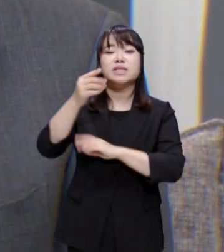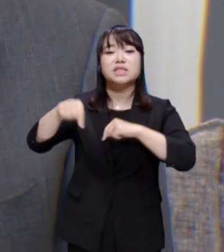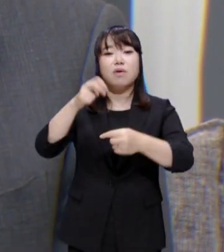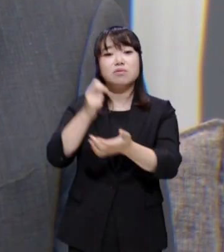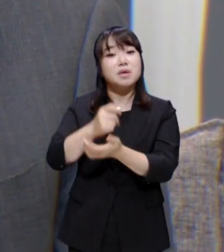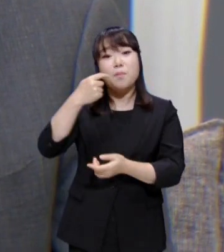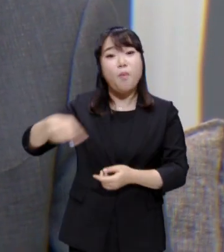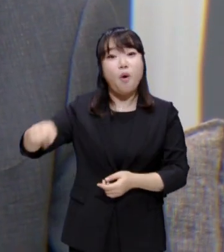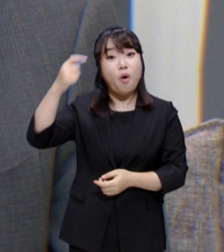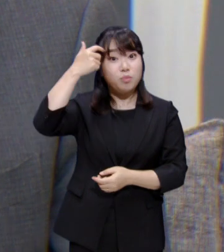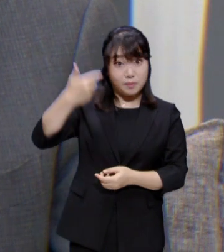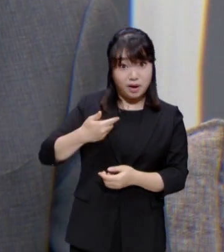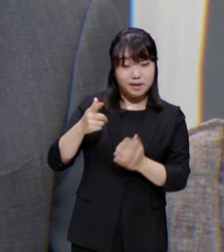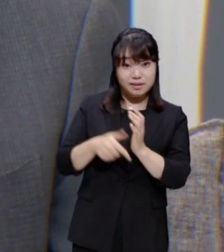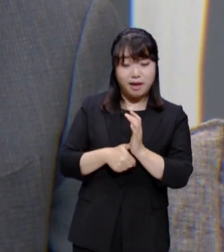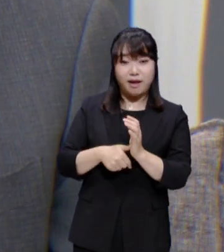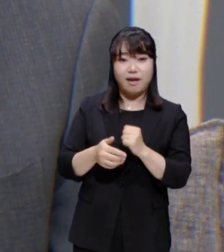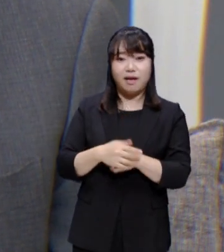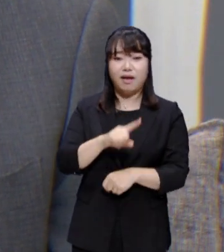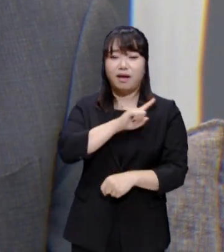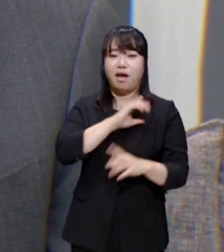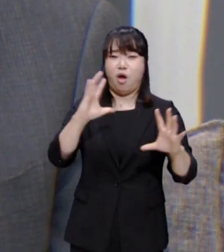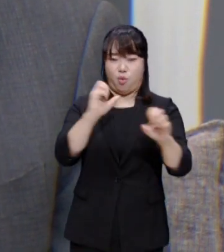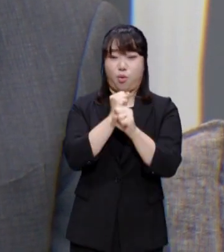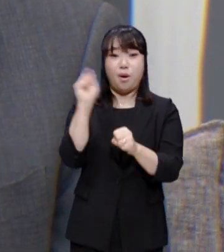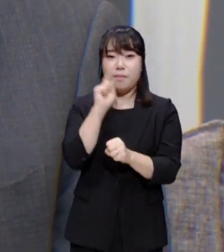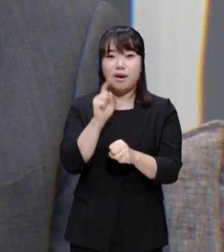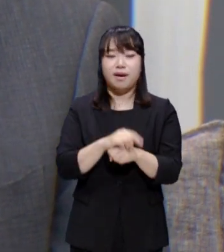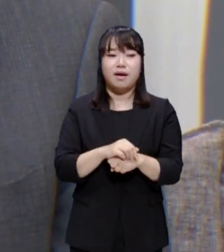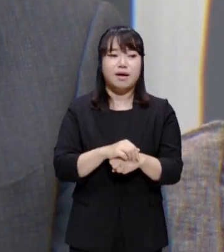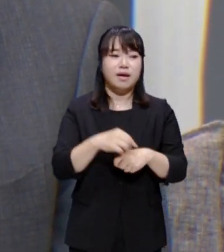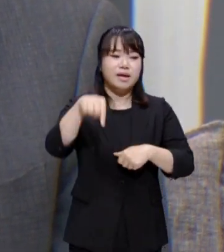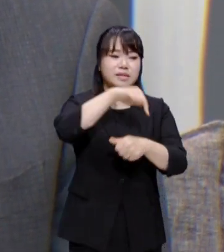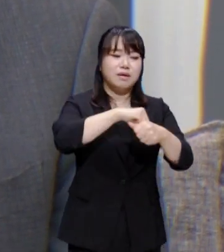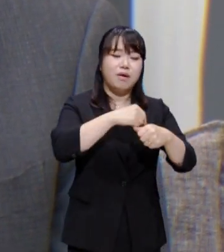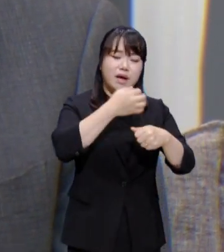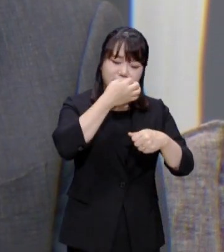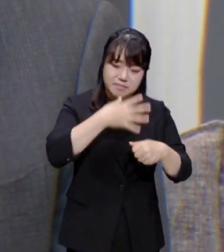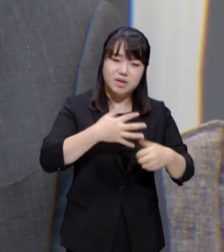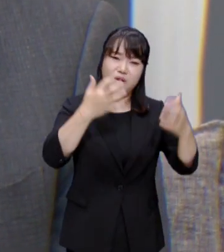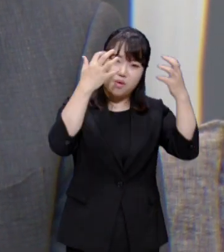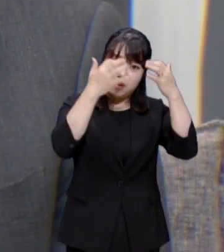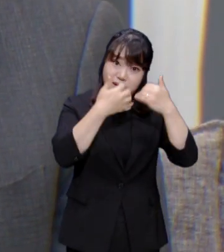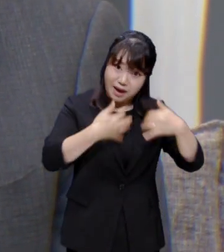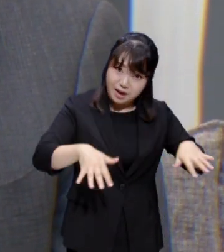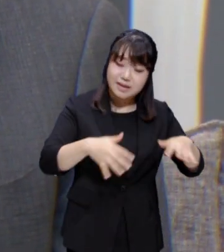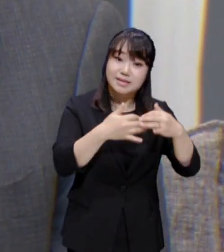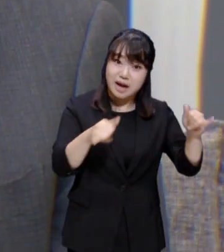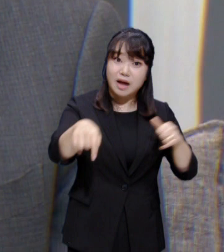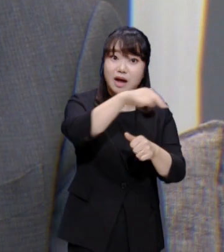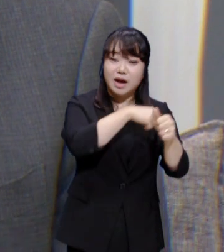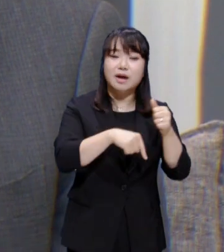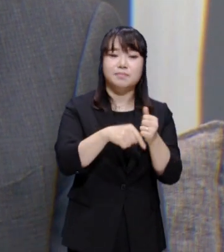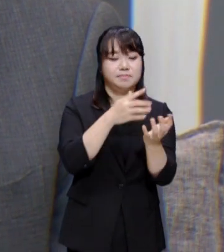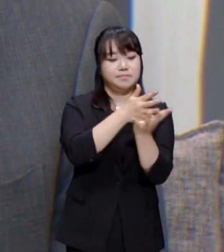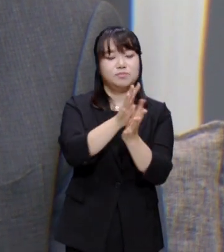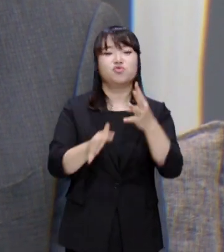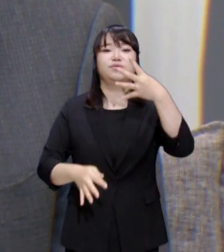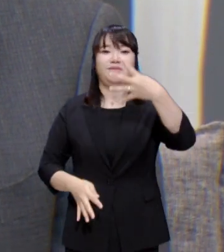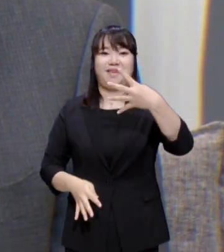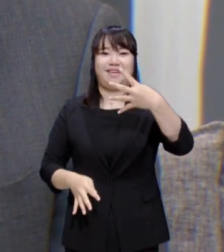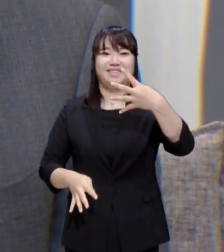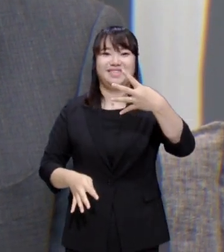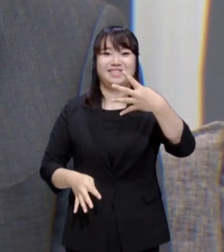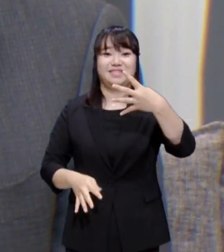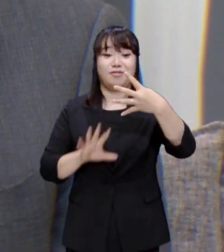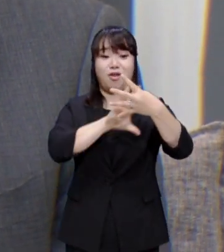뭐냐 했을 때 취약계층 4대 정책, 그 약자와의 동행, 동행 매력 특별시 이게